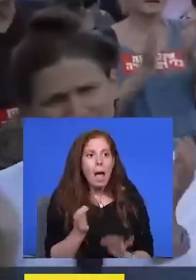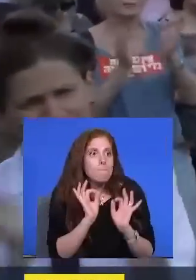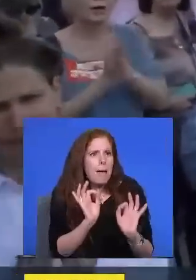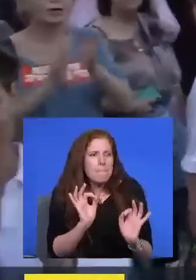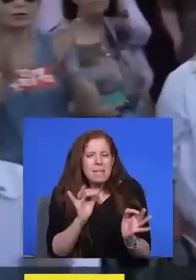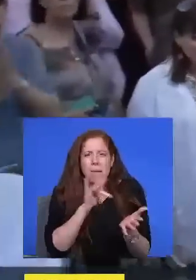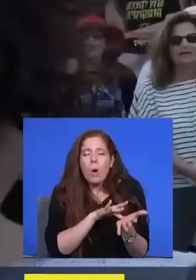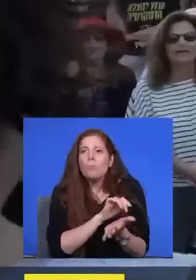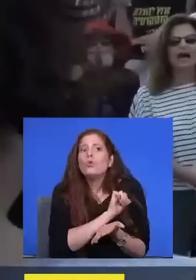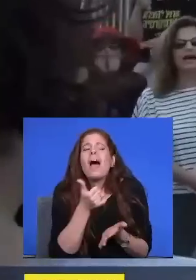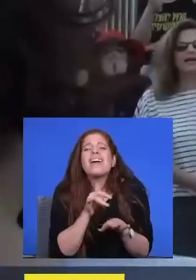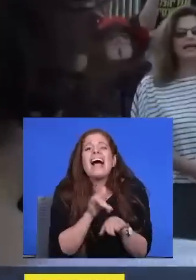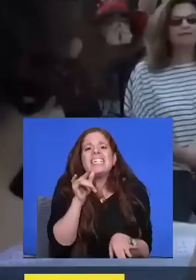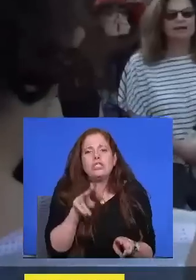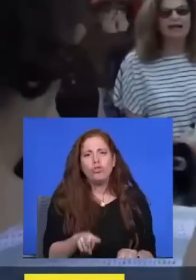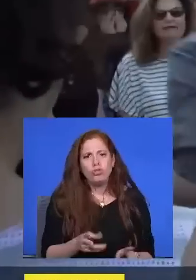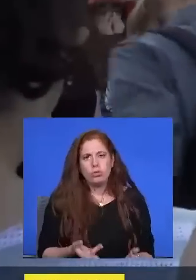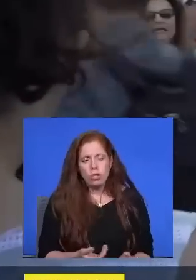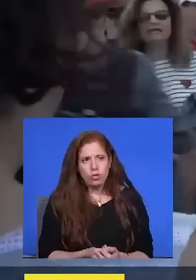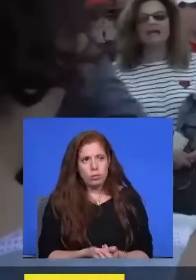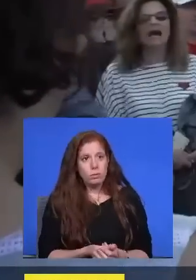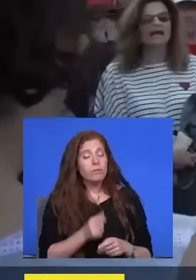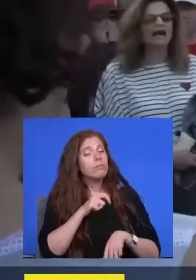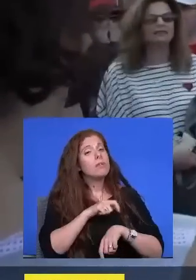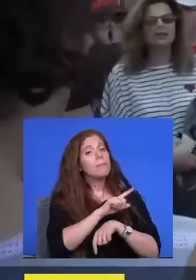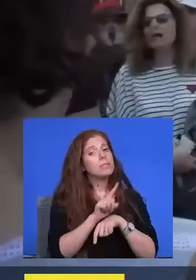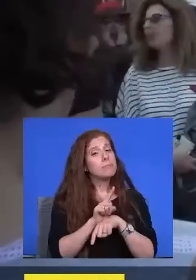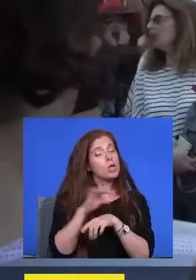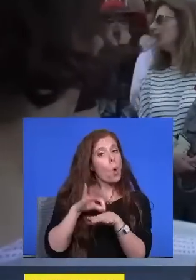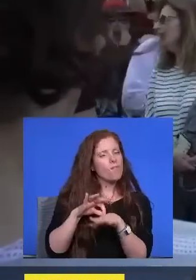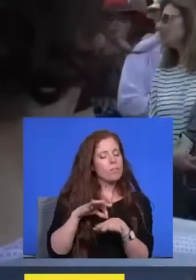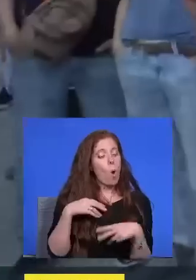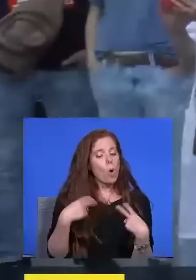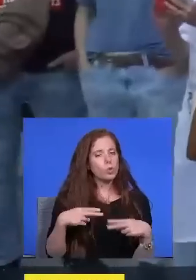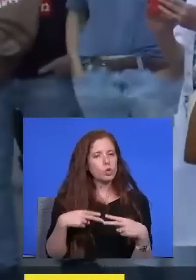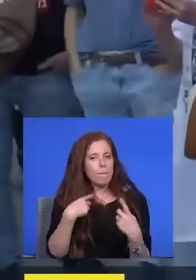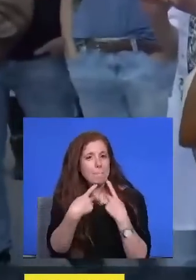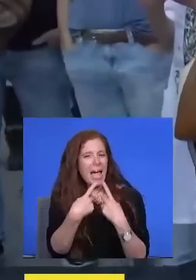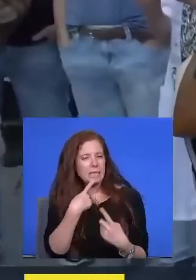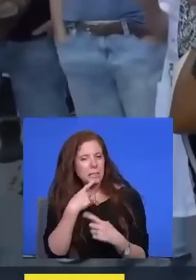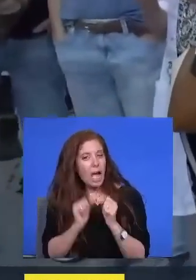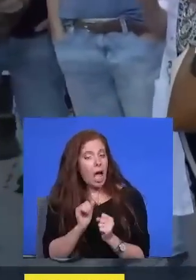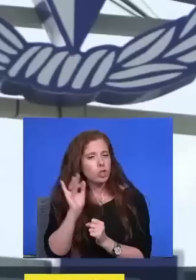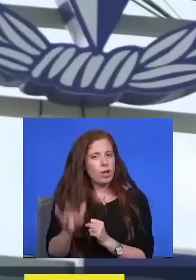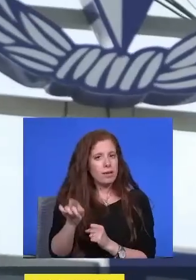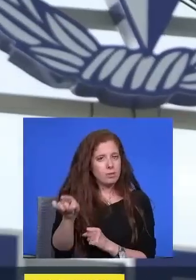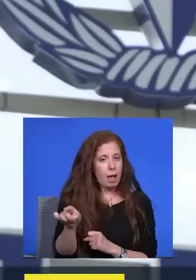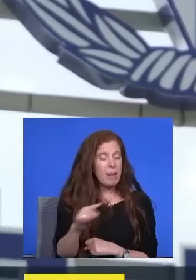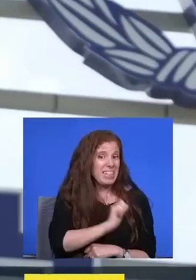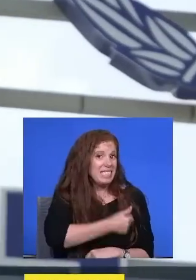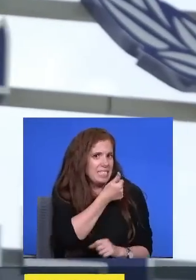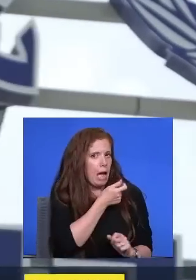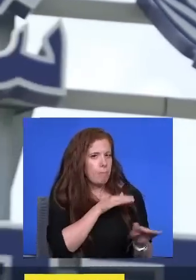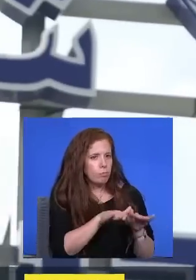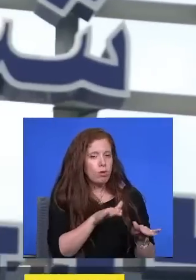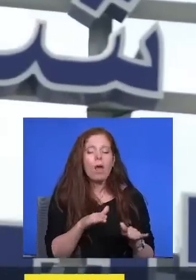הכי נפיס שיש. ובעוד שהרופאים חוששים מההשלכות של השיח הקשה נגדם שמתודלק על ידי שרה בממשלה, המשטרה פתחה